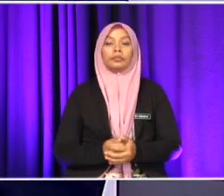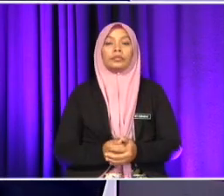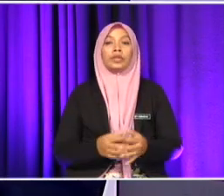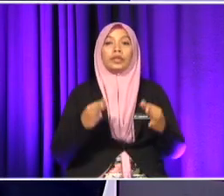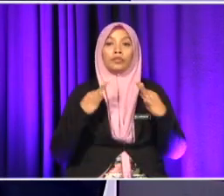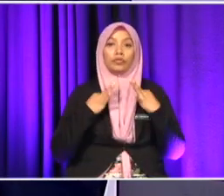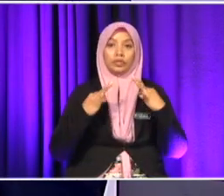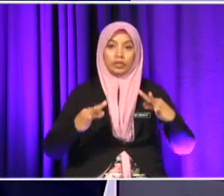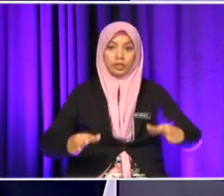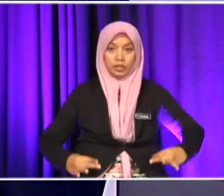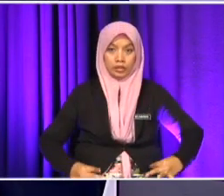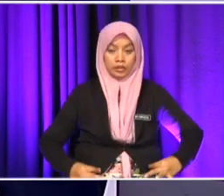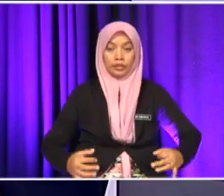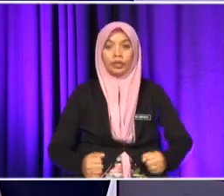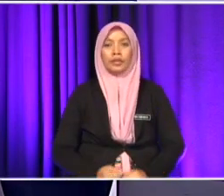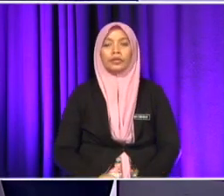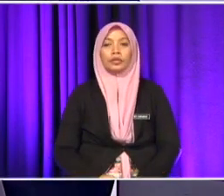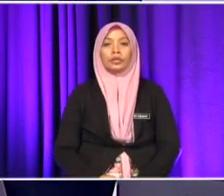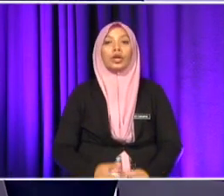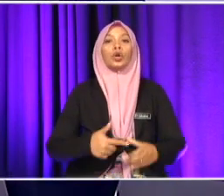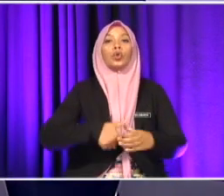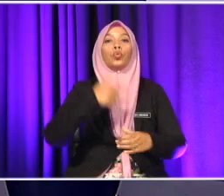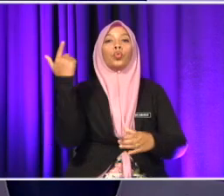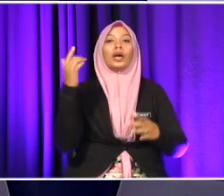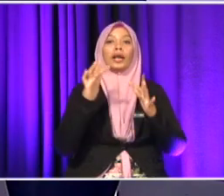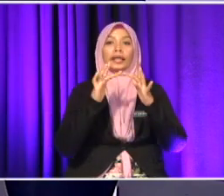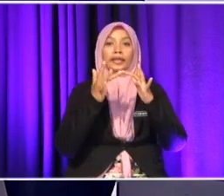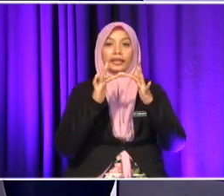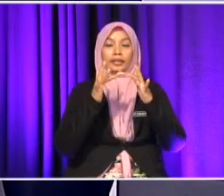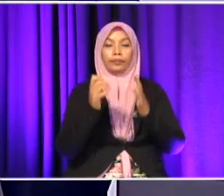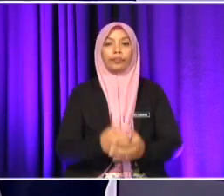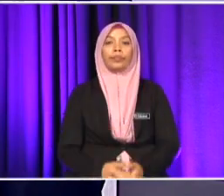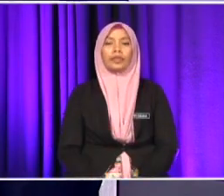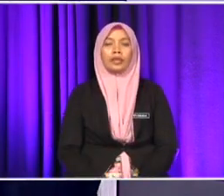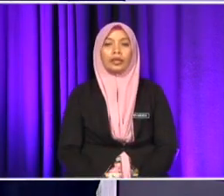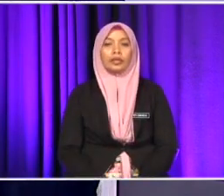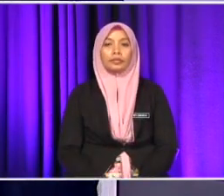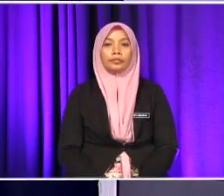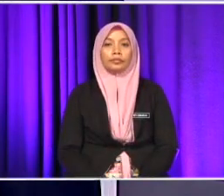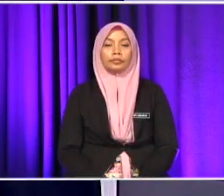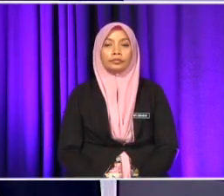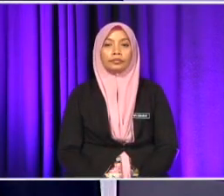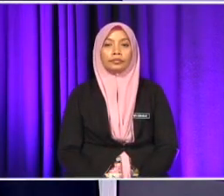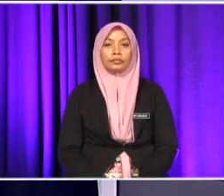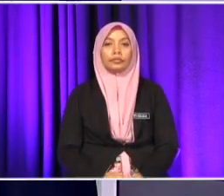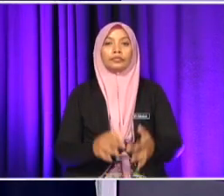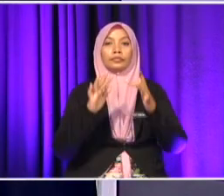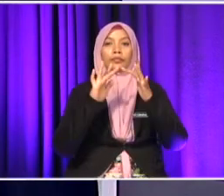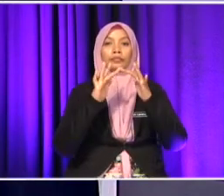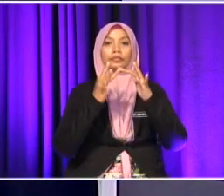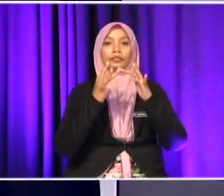jadi itu dinamakan dua tarian dalam internet itulah